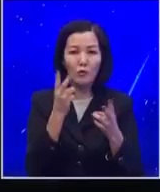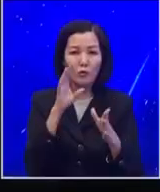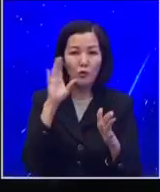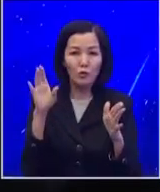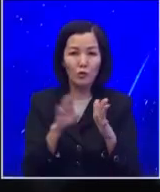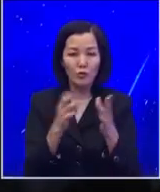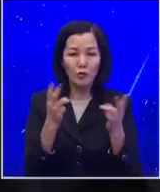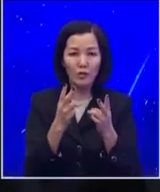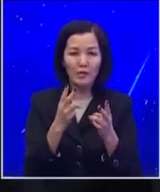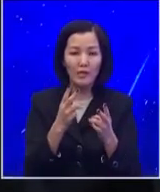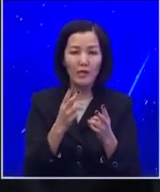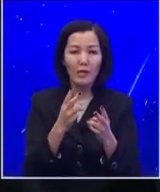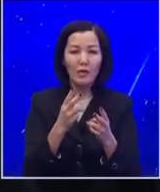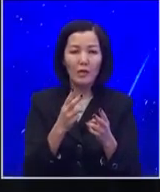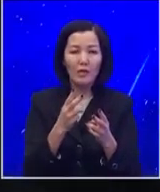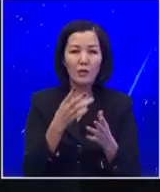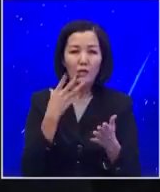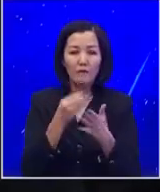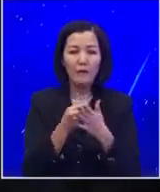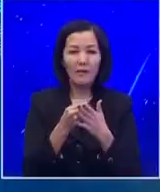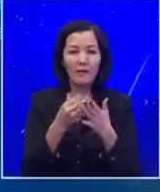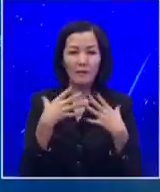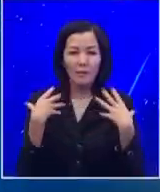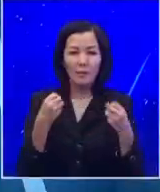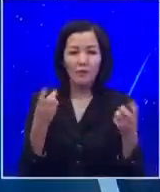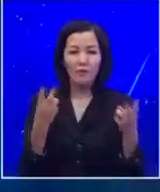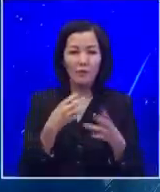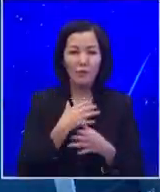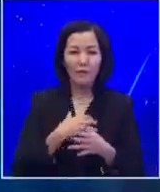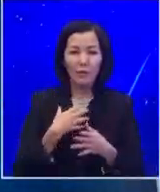может стоить вам и вашим близким здоровья или даже жизни.